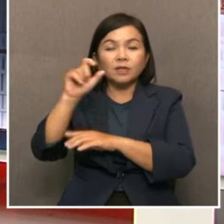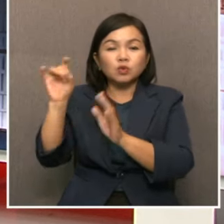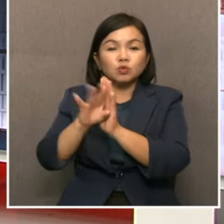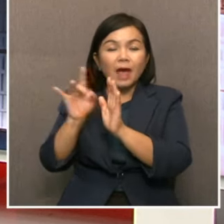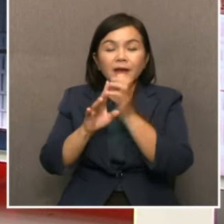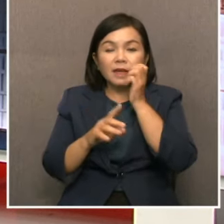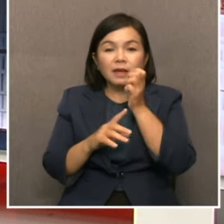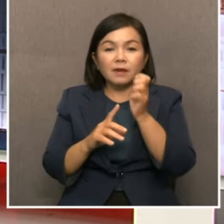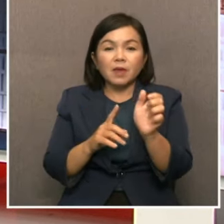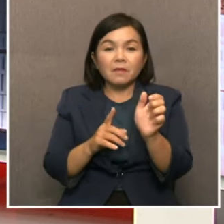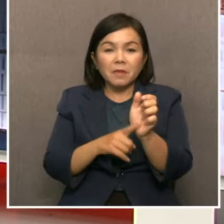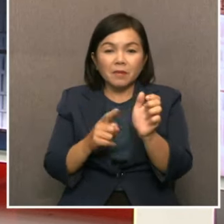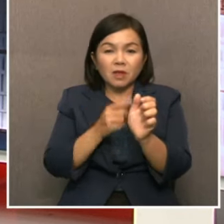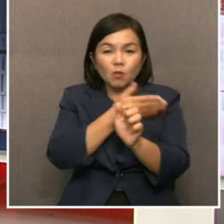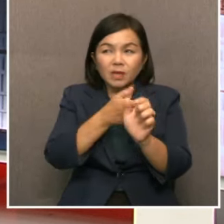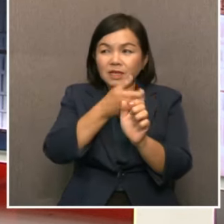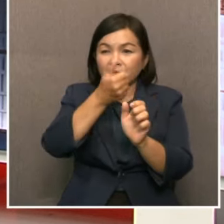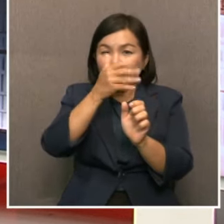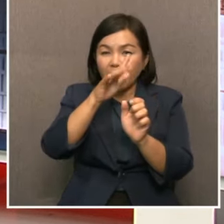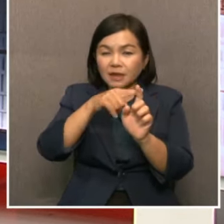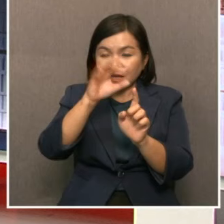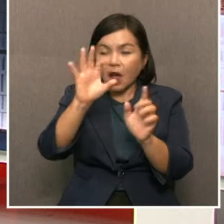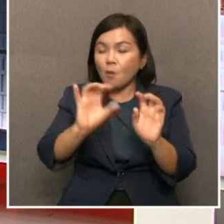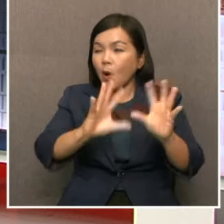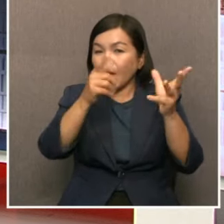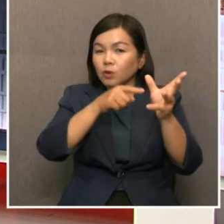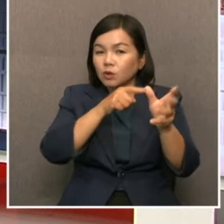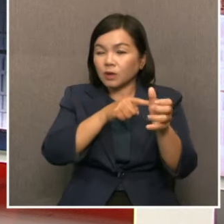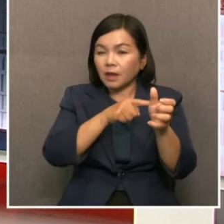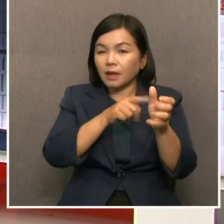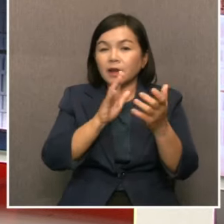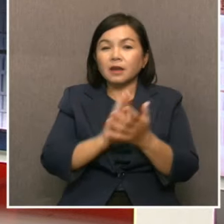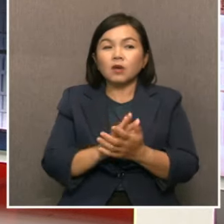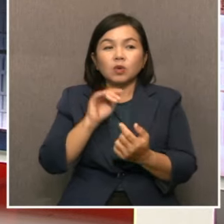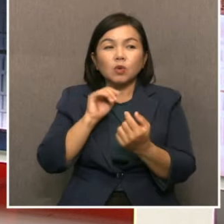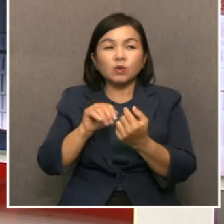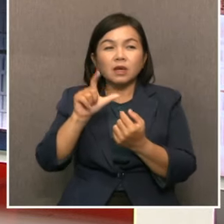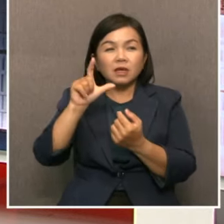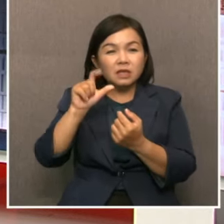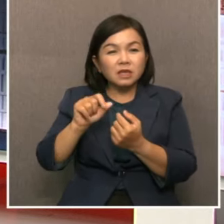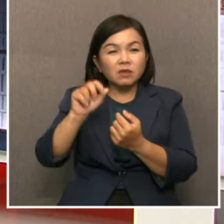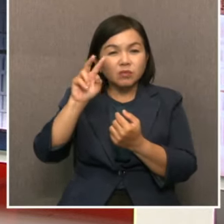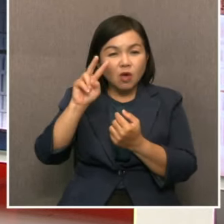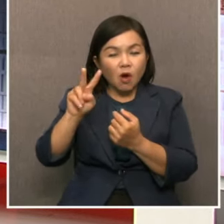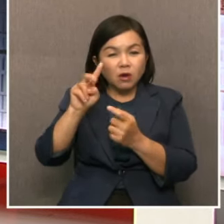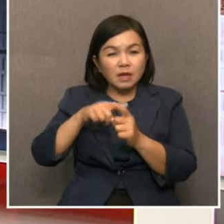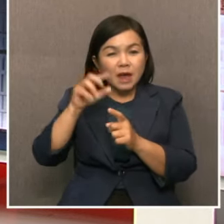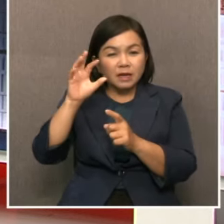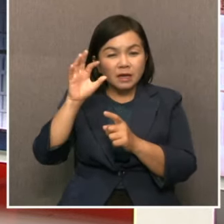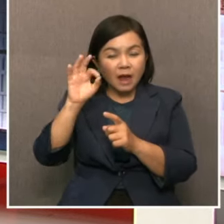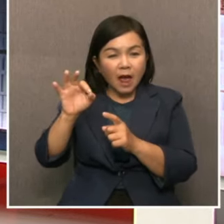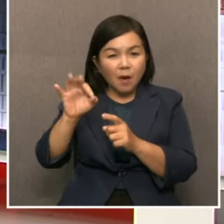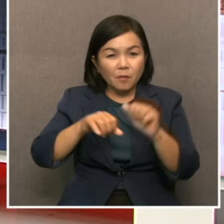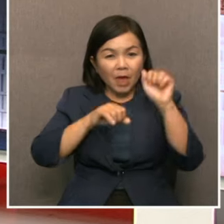ทะเบียนผ่านทางสมาร์ทโฟนนะคะซึ่ง22กันยายนนี่เป็นวันสำคัญเลยค่ะจะเป็นวันประกาศผลการลง